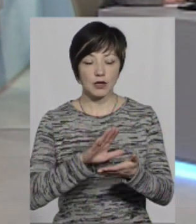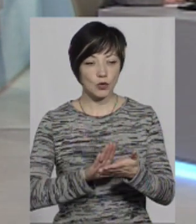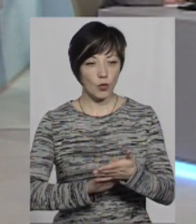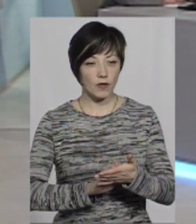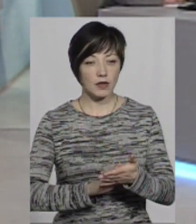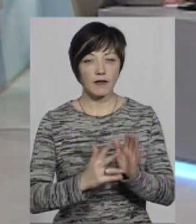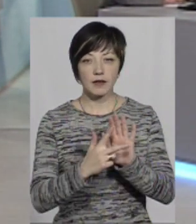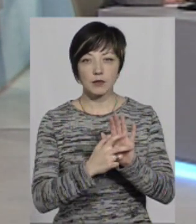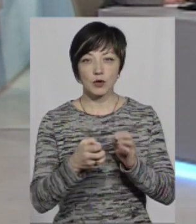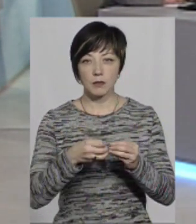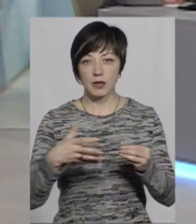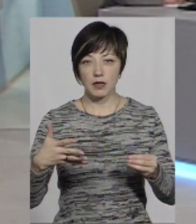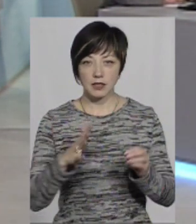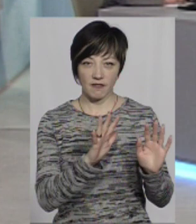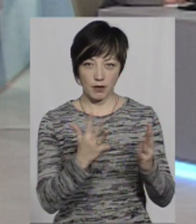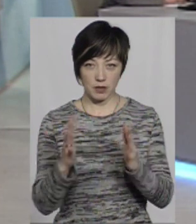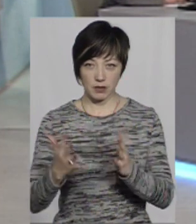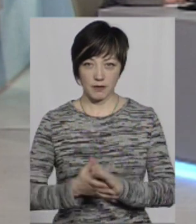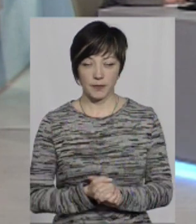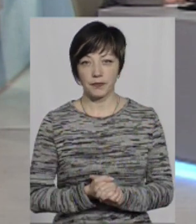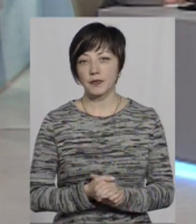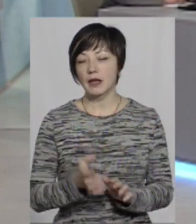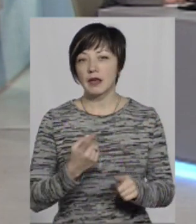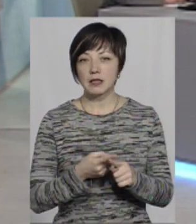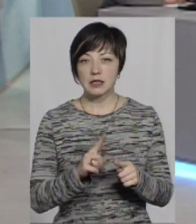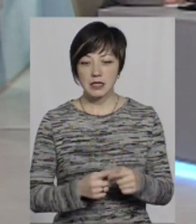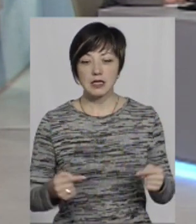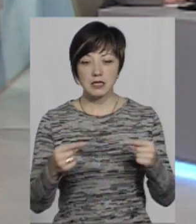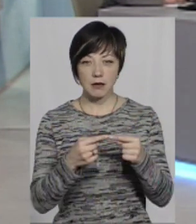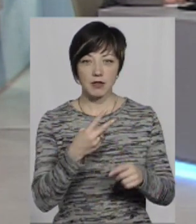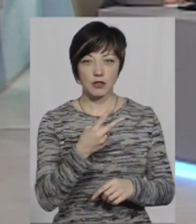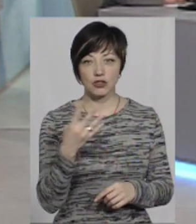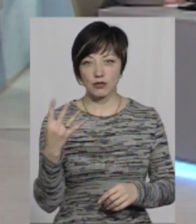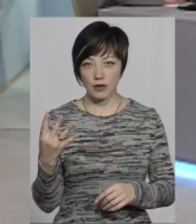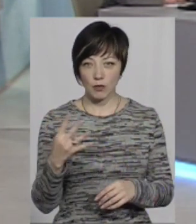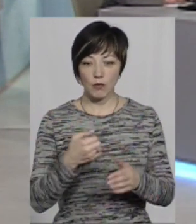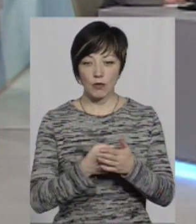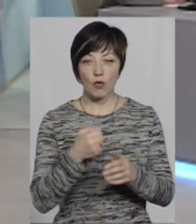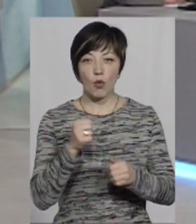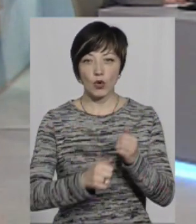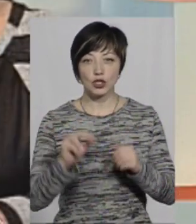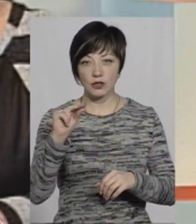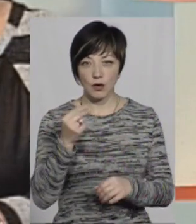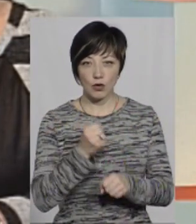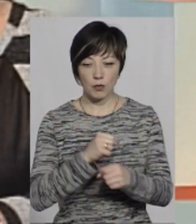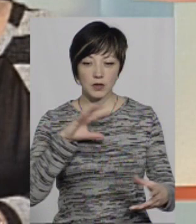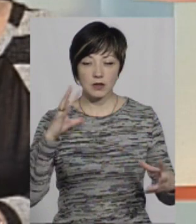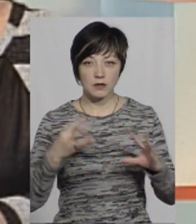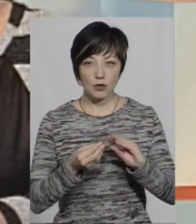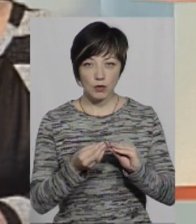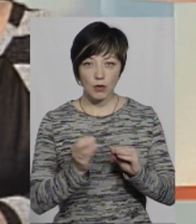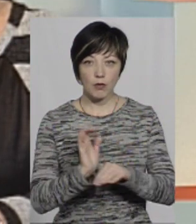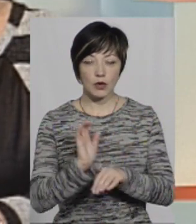зареєстровано 815 випадків. Це саме на 24-те, бо ми по четвергам робимо сводку і